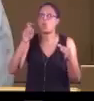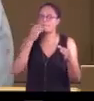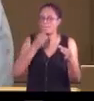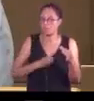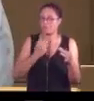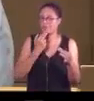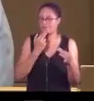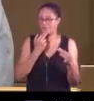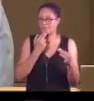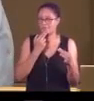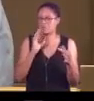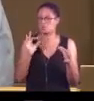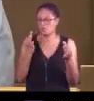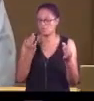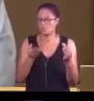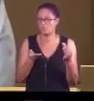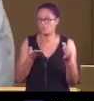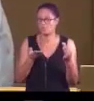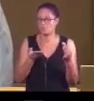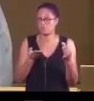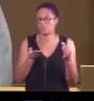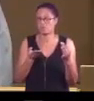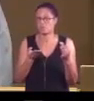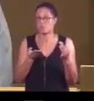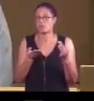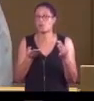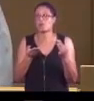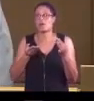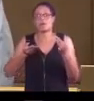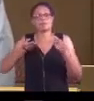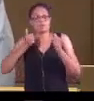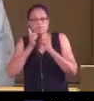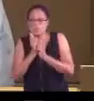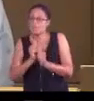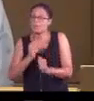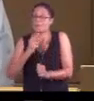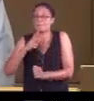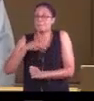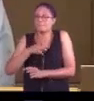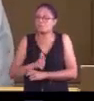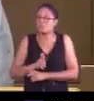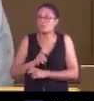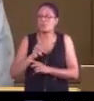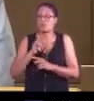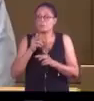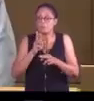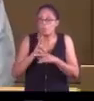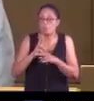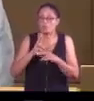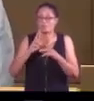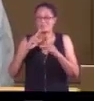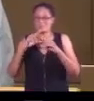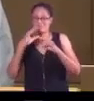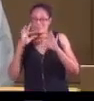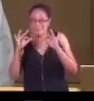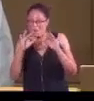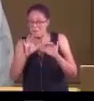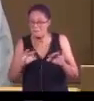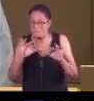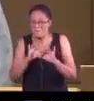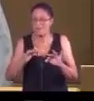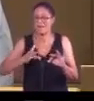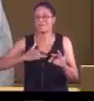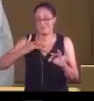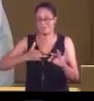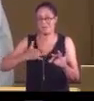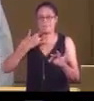qualité, qui était bactériologiquement pure, qui n'était pas salée, qui était chimiquement intéressant pour l'agriculture,